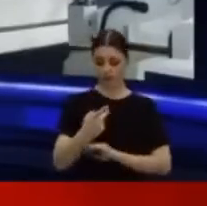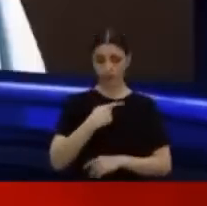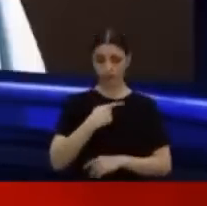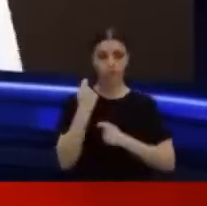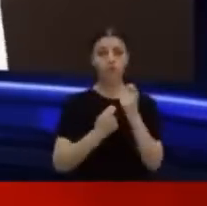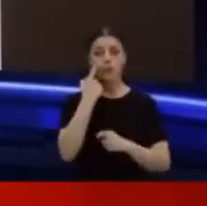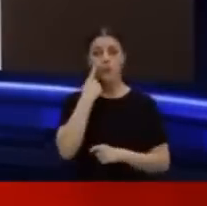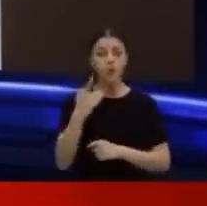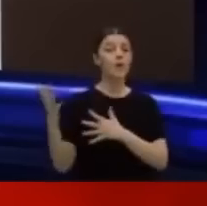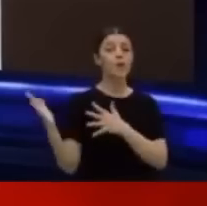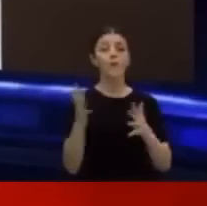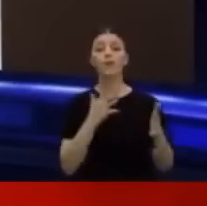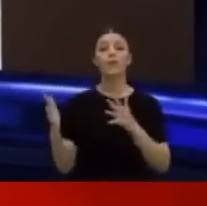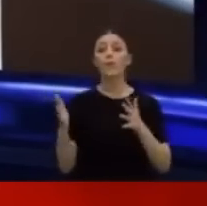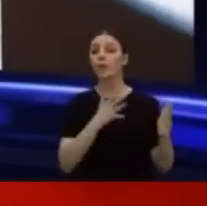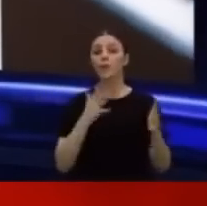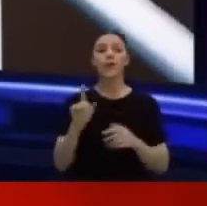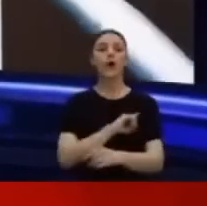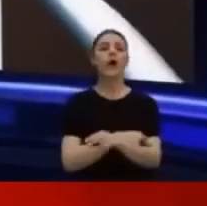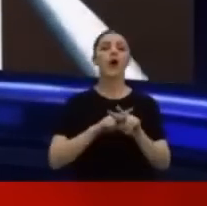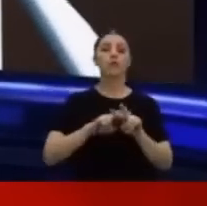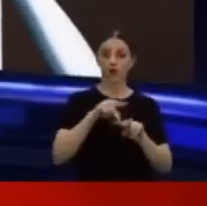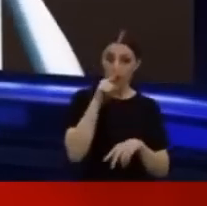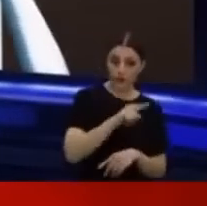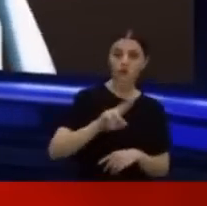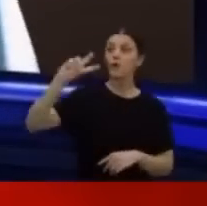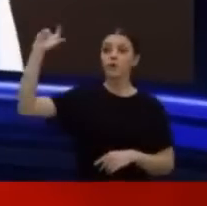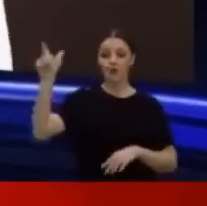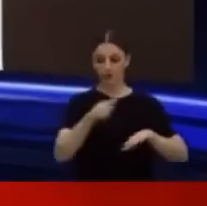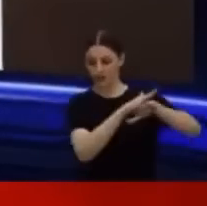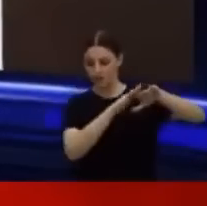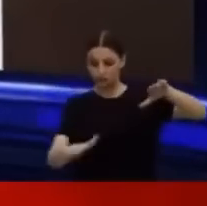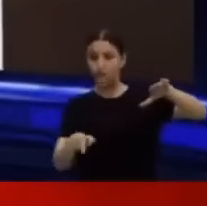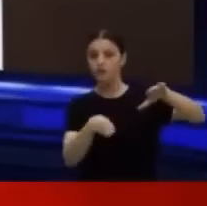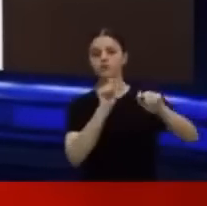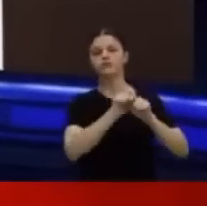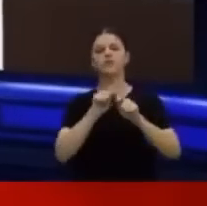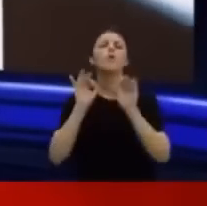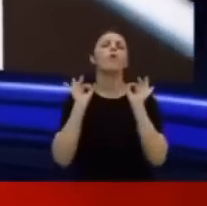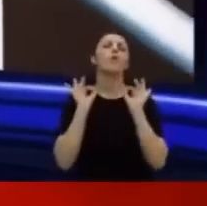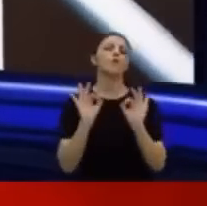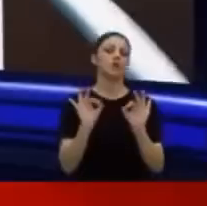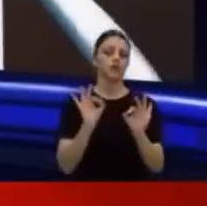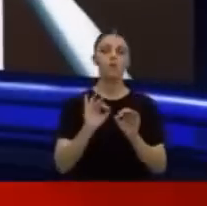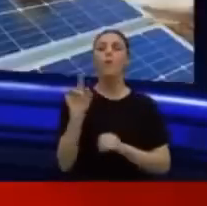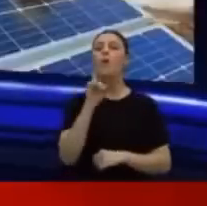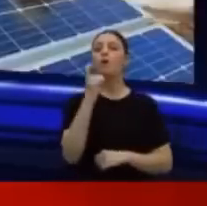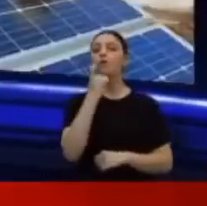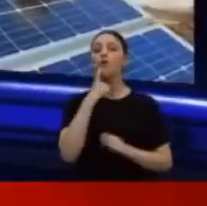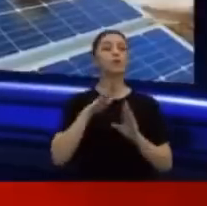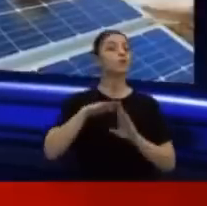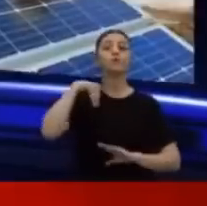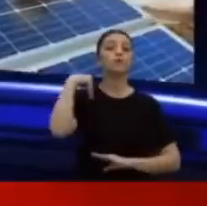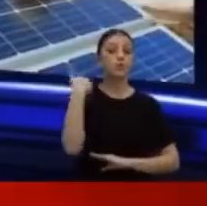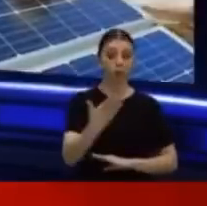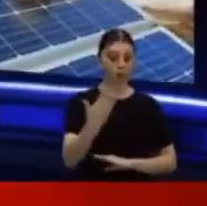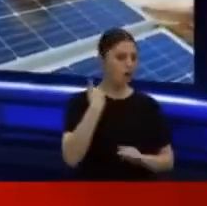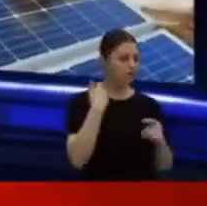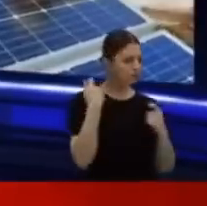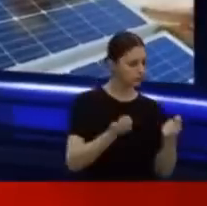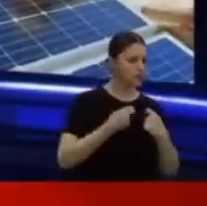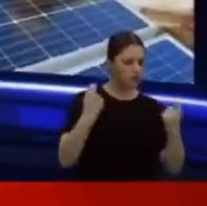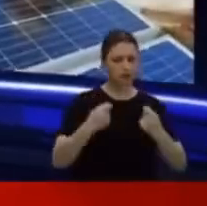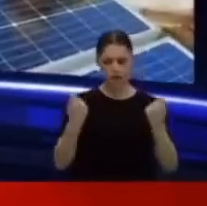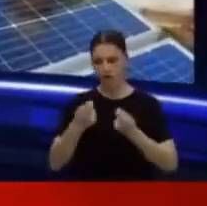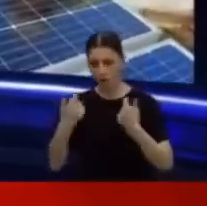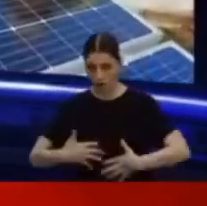küfürden başka bir sözü var mı insanlara insanlara hakir gören söven söylemlerinden başka bir tane projesi var mı